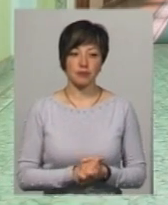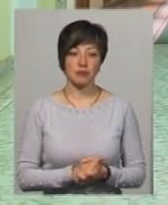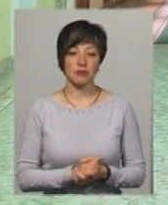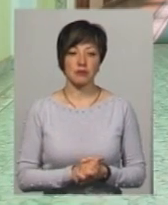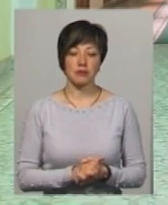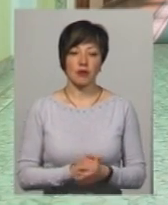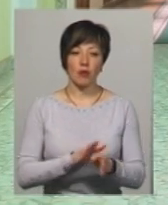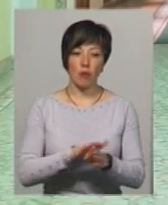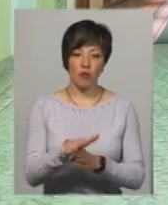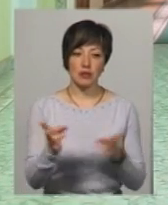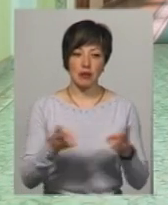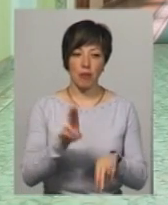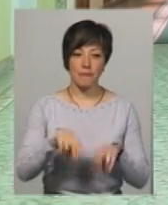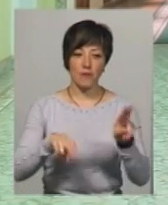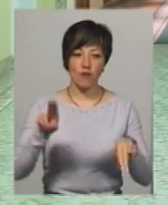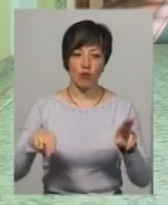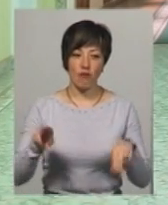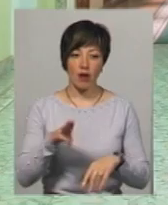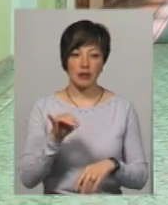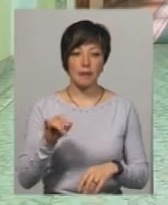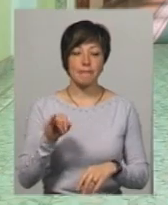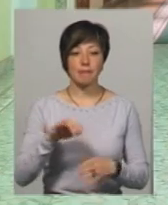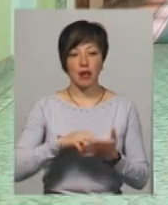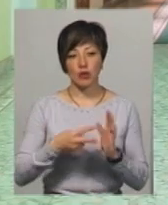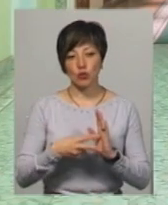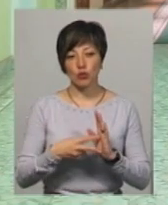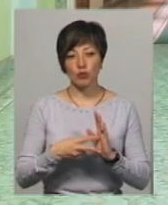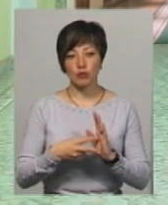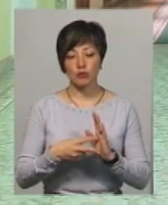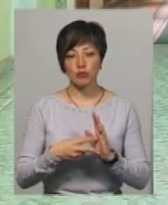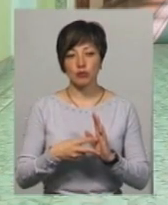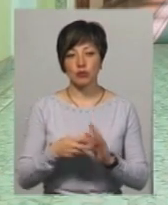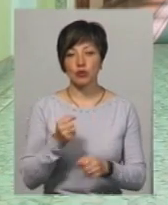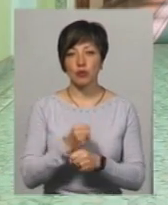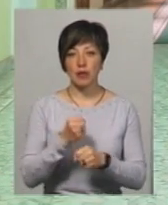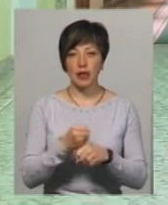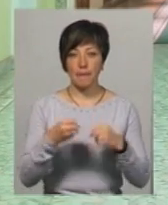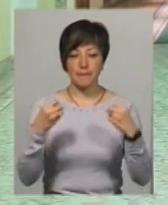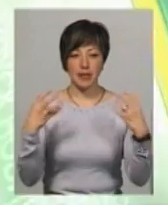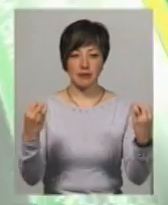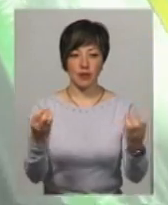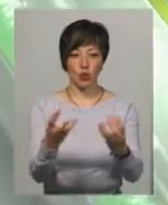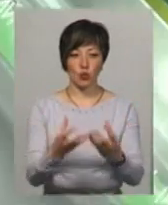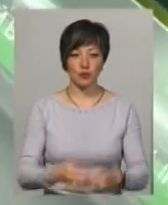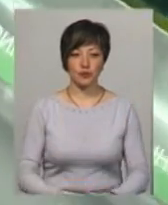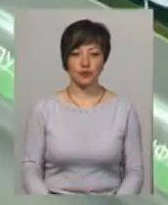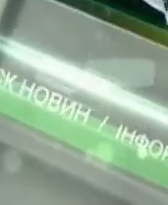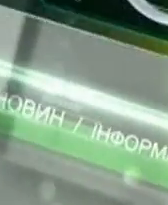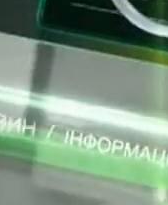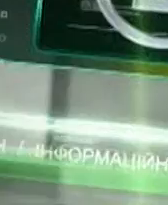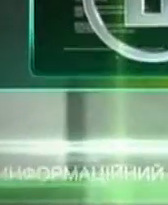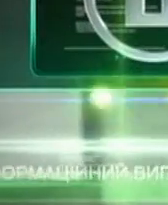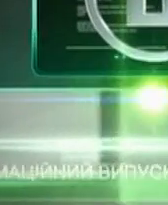Його повністю треба пофарбувати. Ну і плануємо також зробити підсвітку ілюмінації.